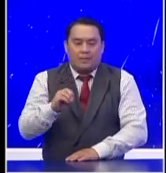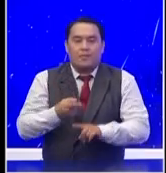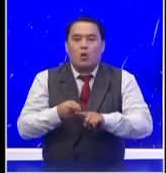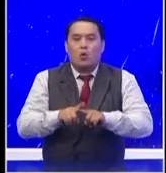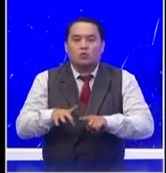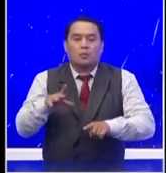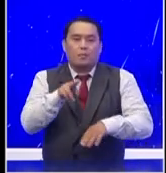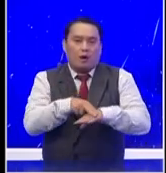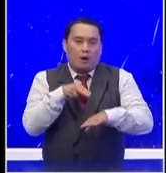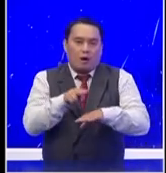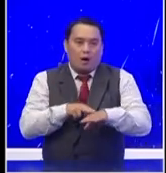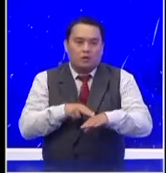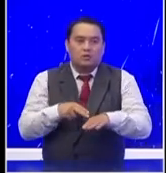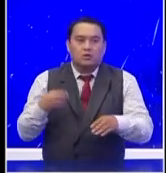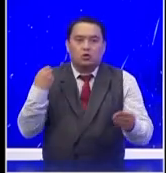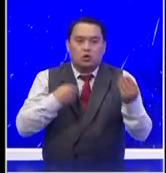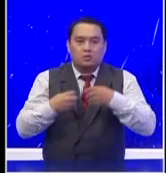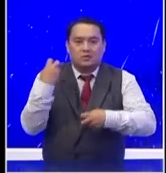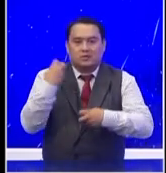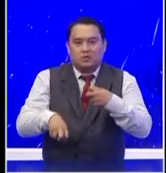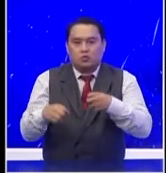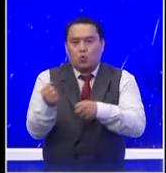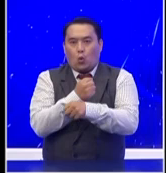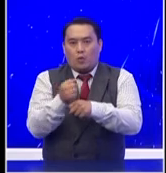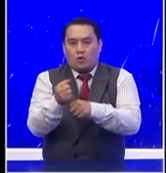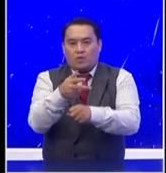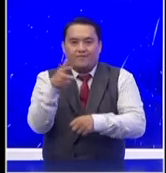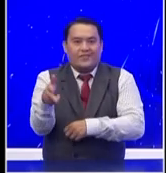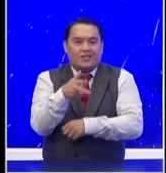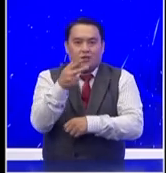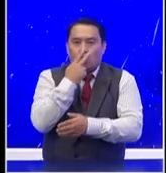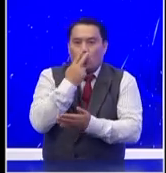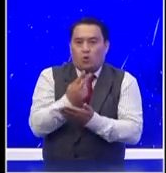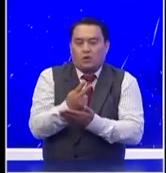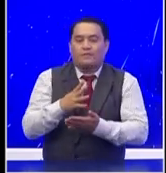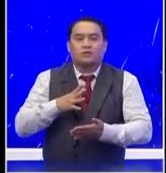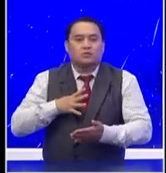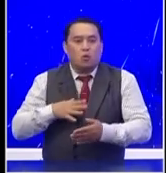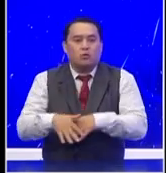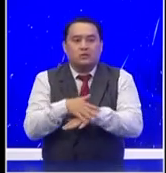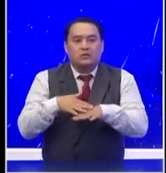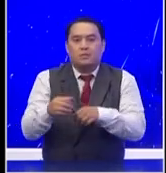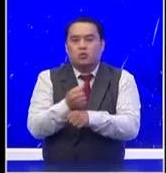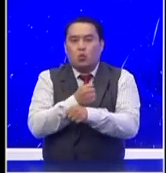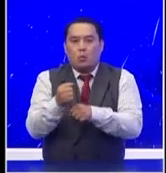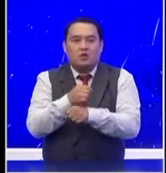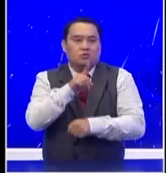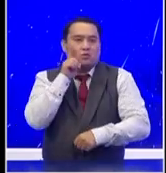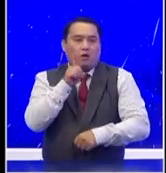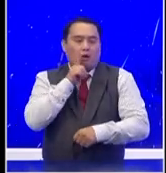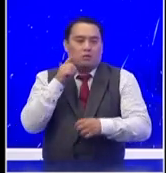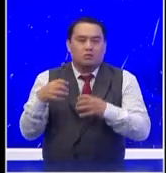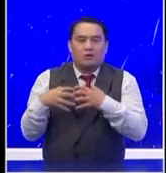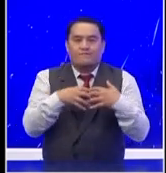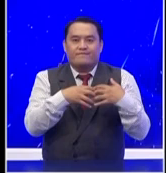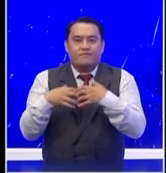желге учаскелік полицейдің киімі жыртылып, топ ішінде төбелесіп жүрген видеосы тарап кетті. Кейін жаппай төбелес ауыл жастарының жаға